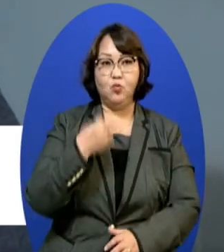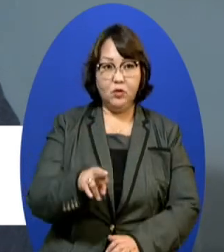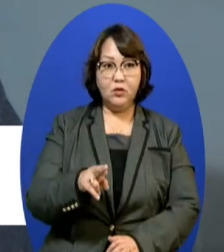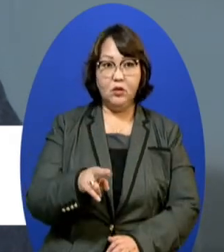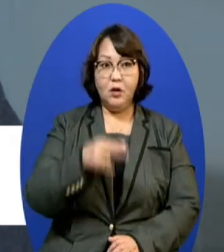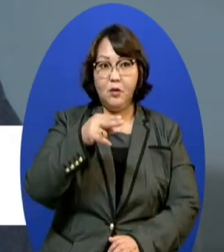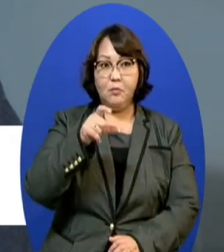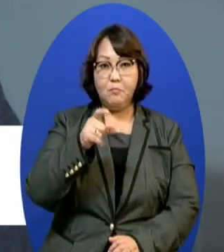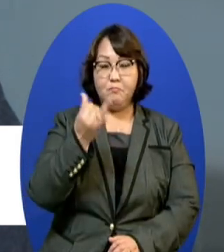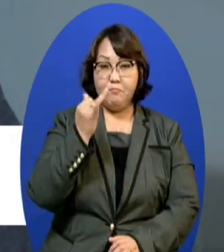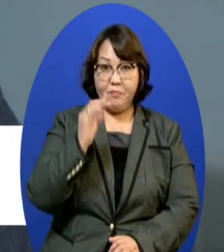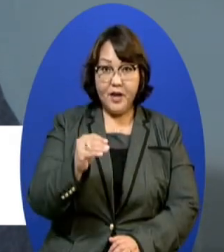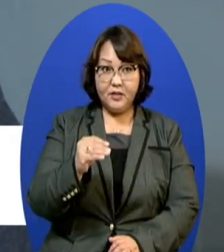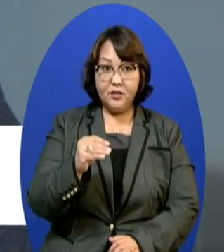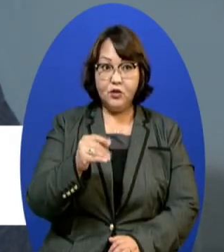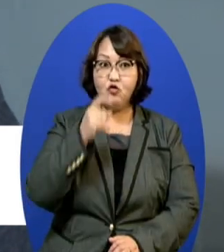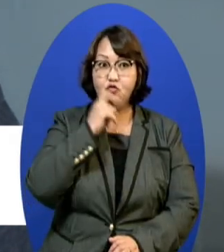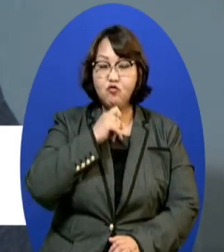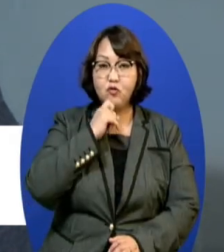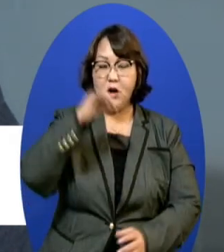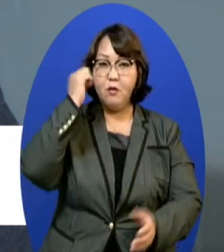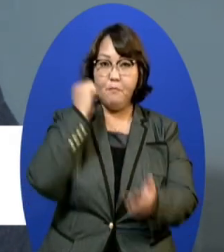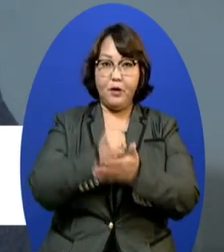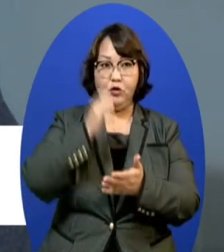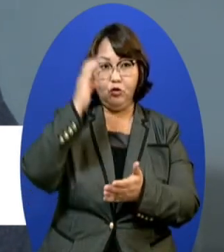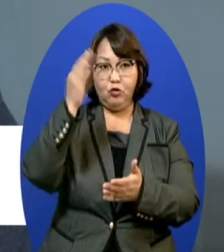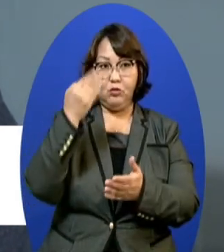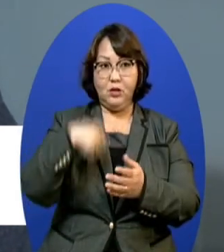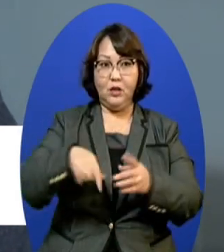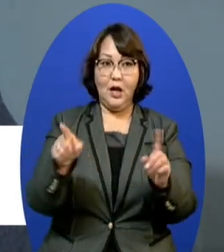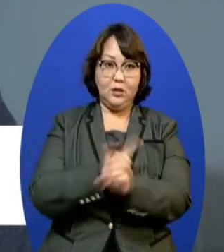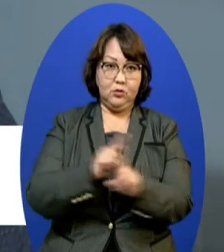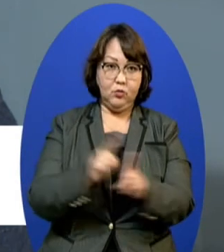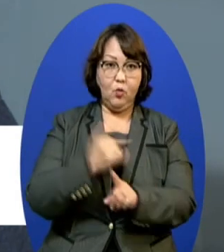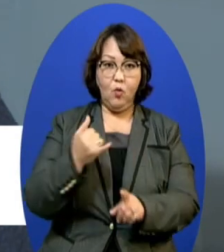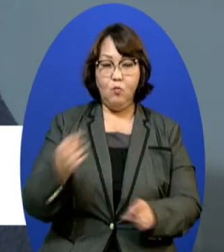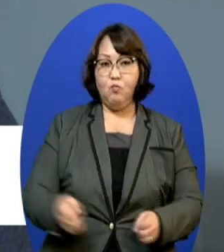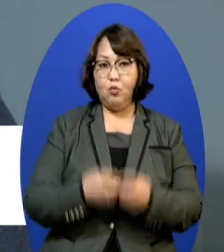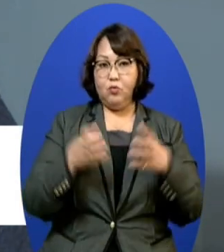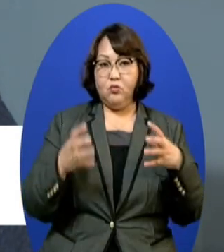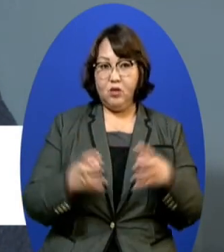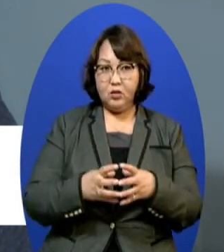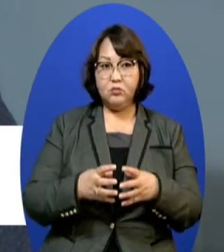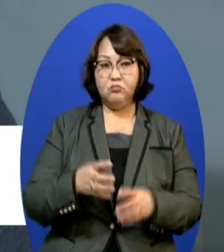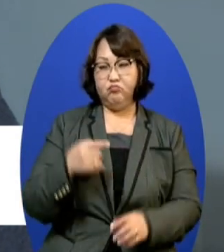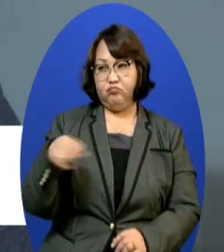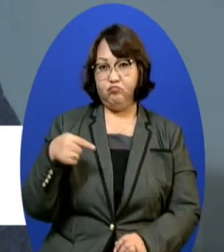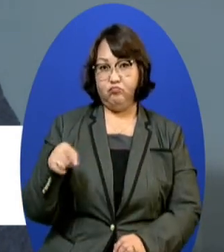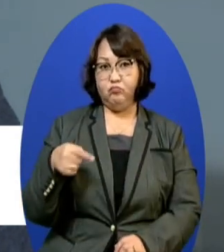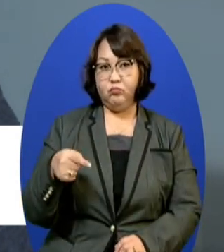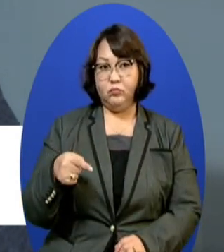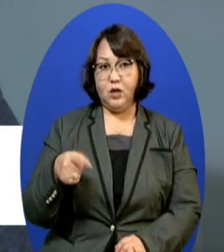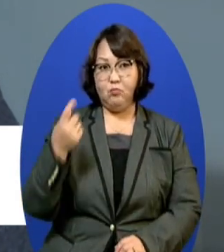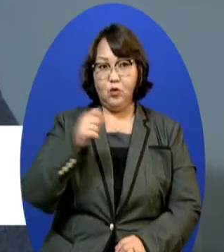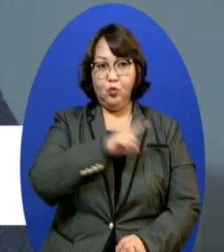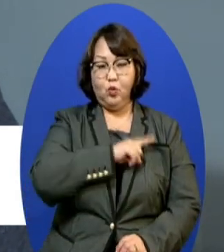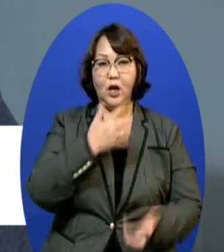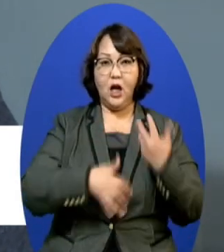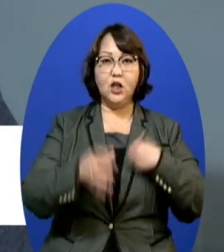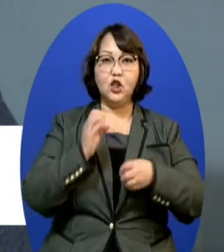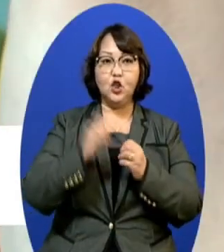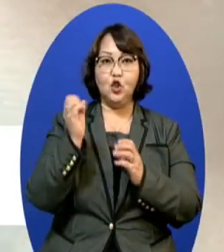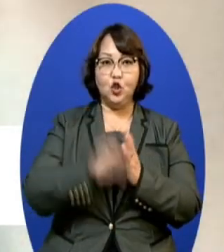пэйжийг verified болох, баталгаажуулах тэр асуудлыг хөөцөлдөх нь ер нь бол уран бүтээч продюсерийн баг юм бол хамгийн нэндэргүнд хийх ёстой